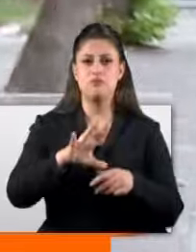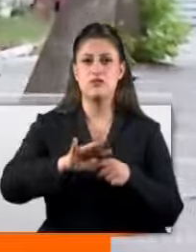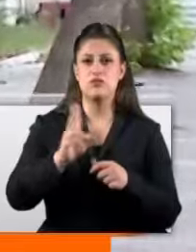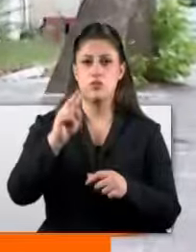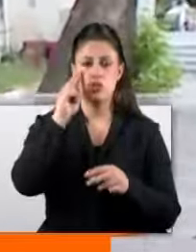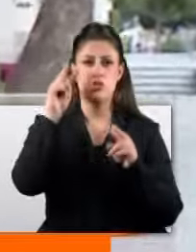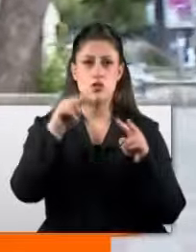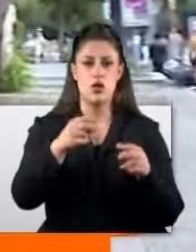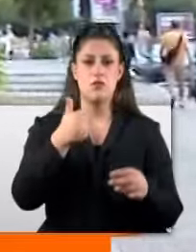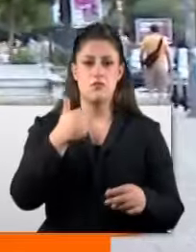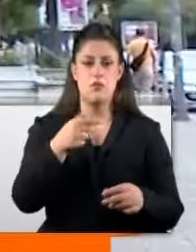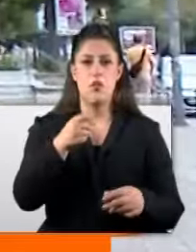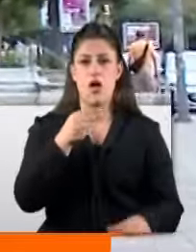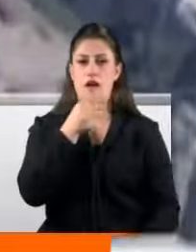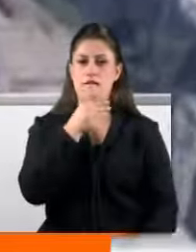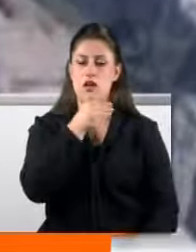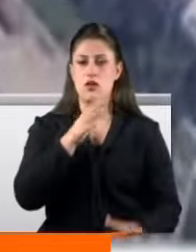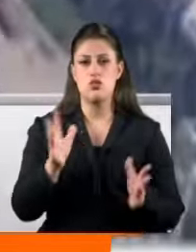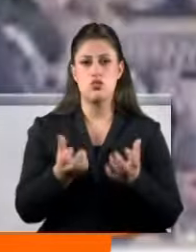ve bunu avantaja çeviriyorlar.